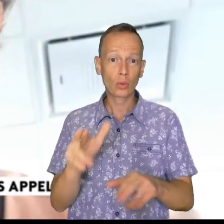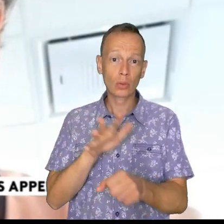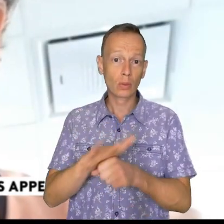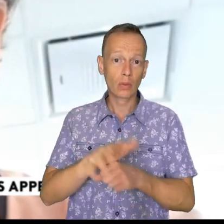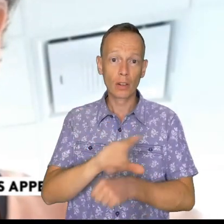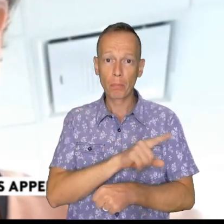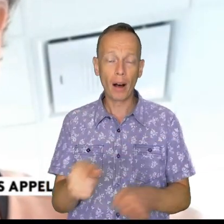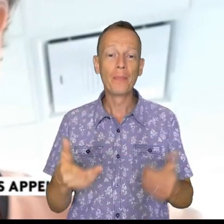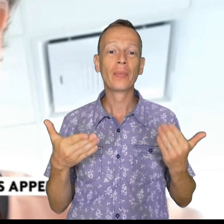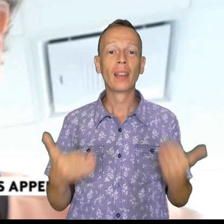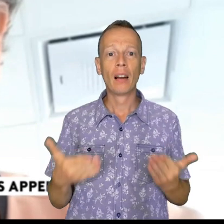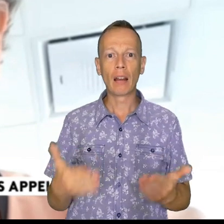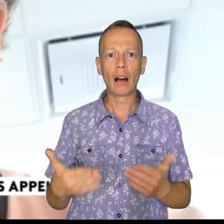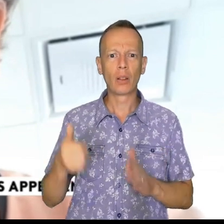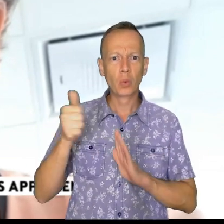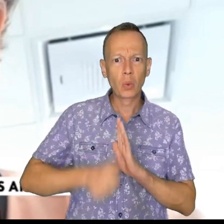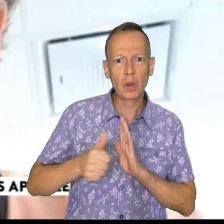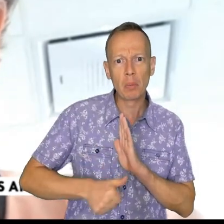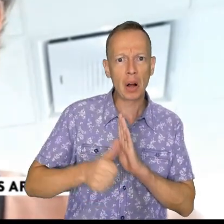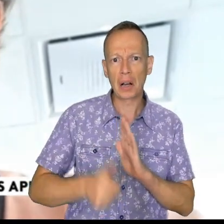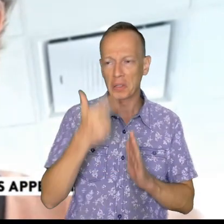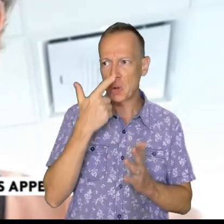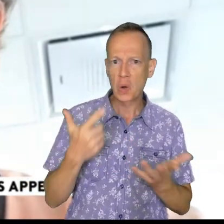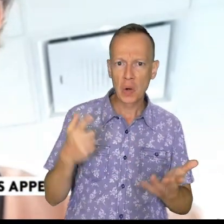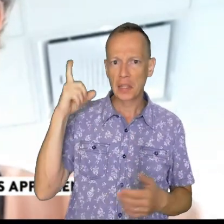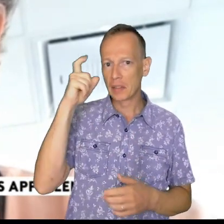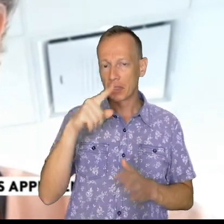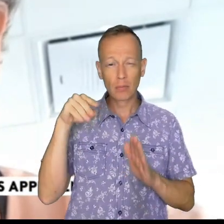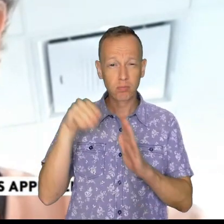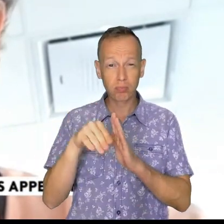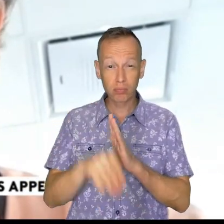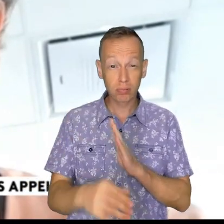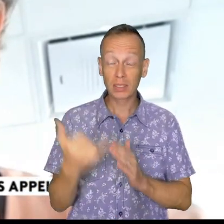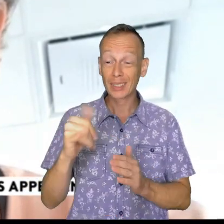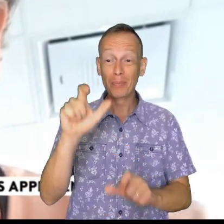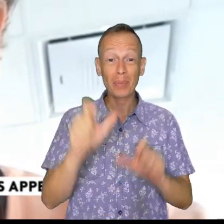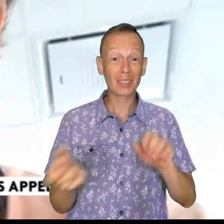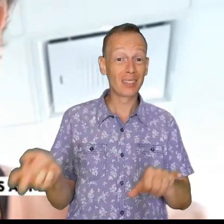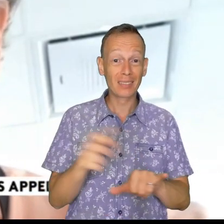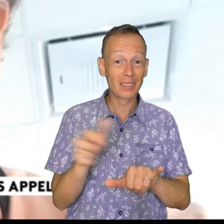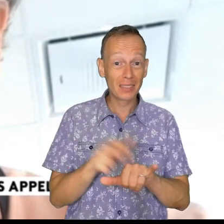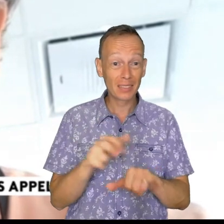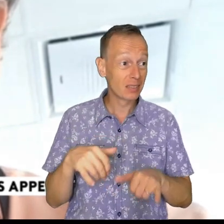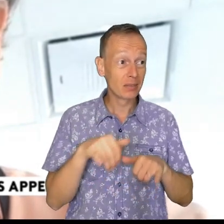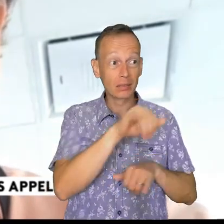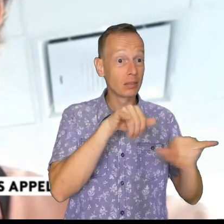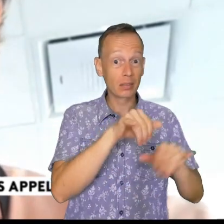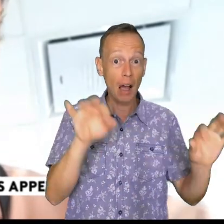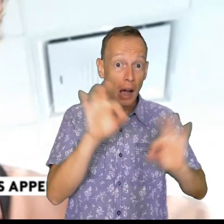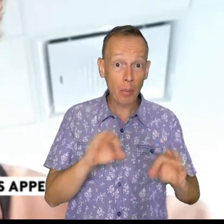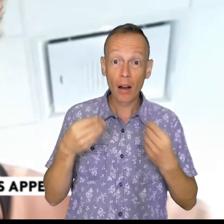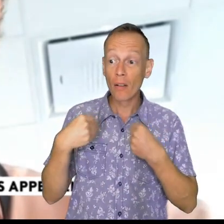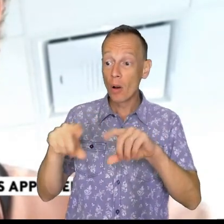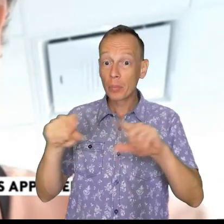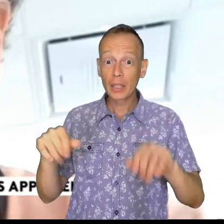sait combien on crame de cash tous les mois. Mais si on peut pas prendre de passagers, si on ne peut pas vendre, à un moment